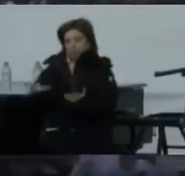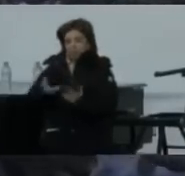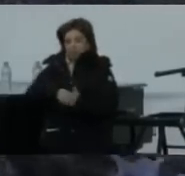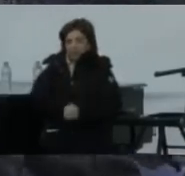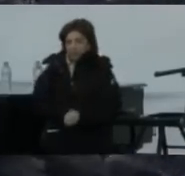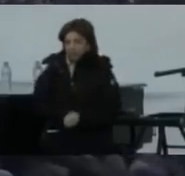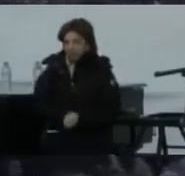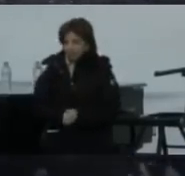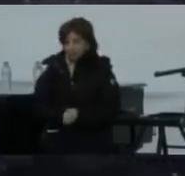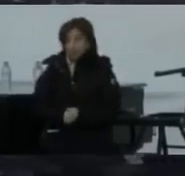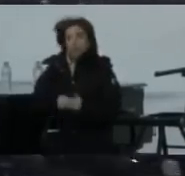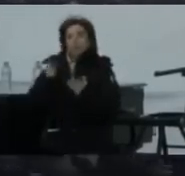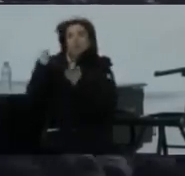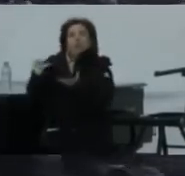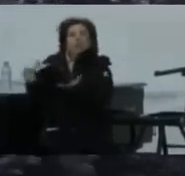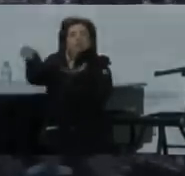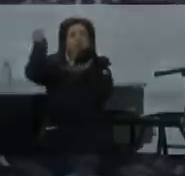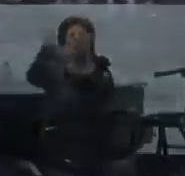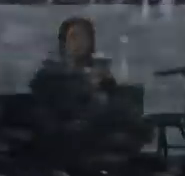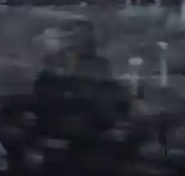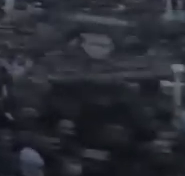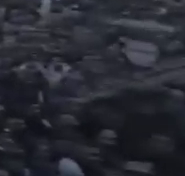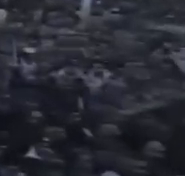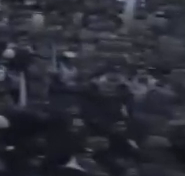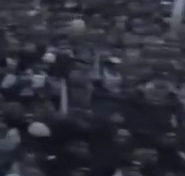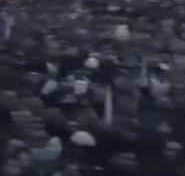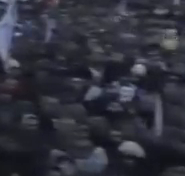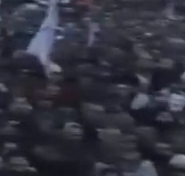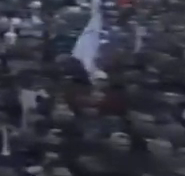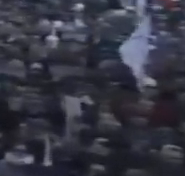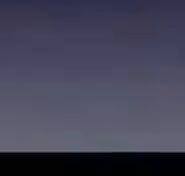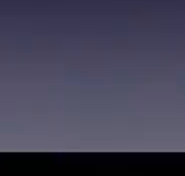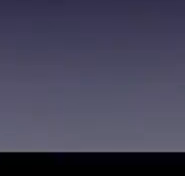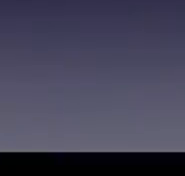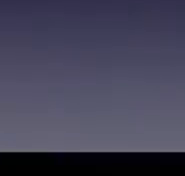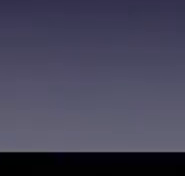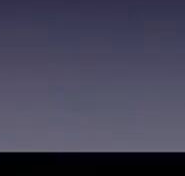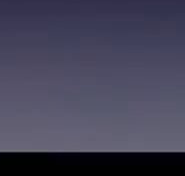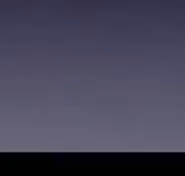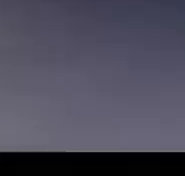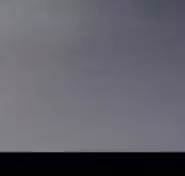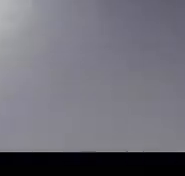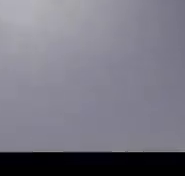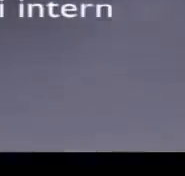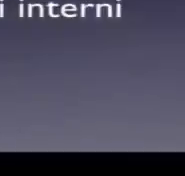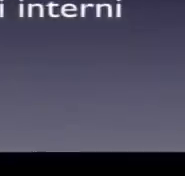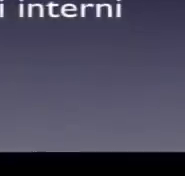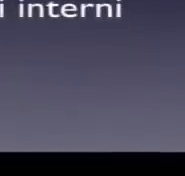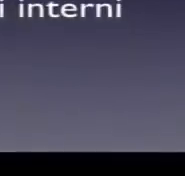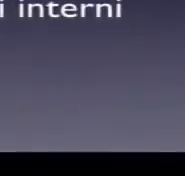I finanziamenti non devono andare a pioggia multinazionale, i finanziamenti devono andare ad attività